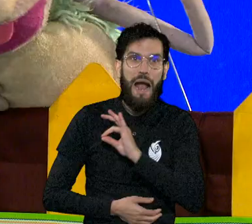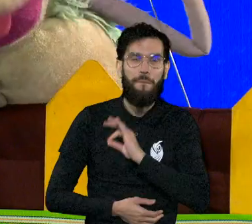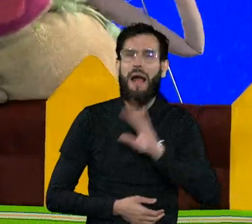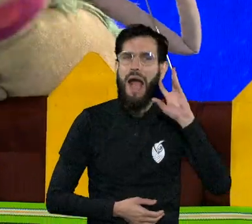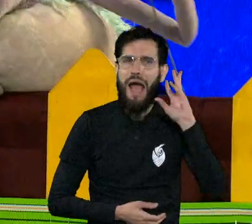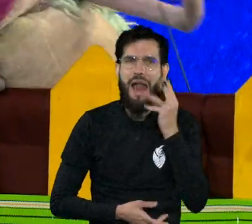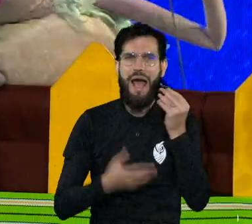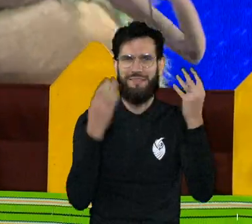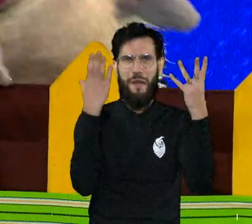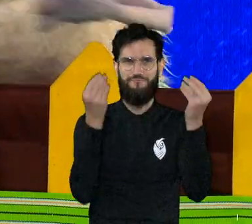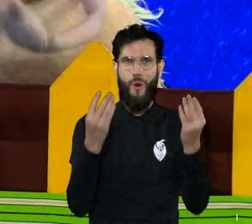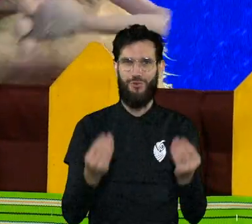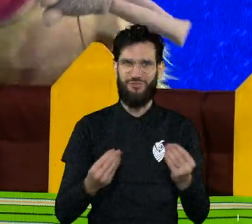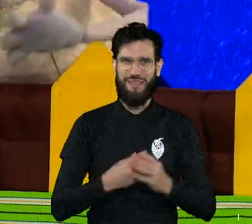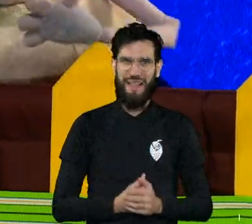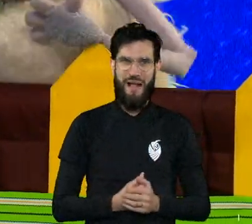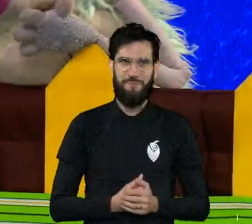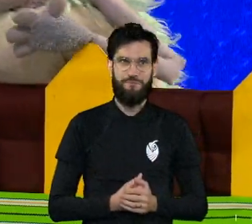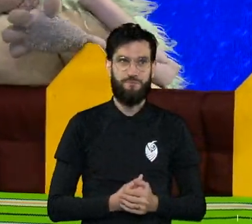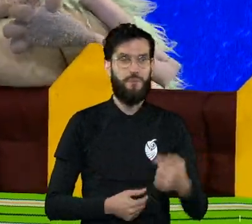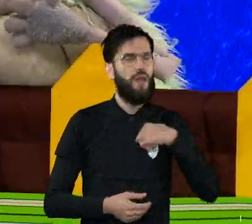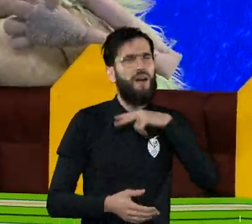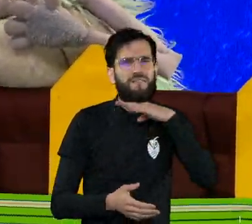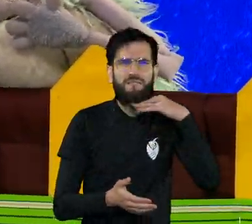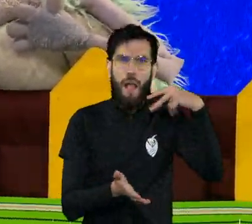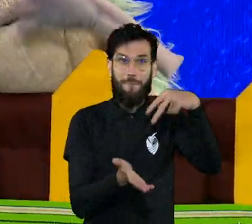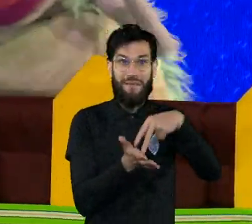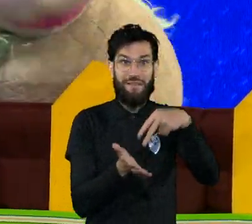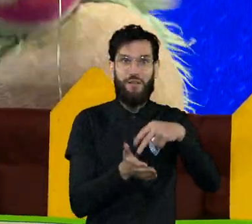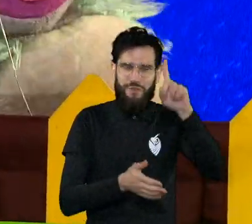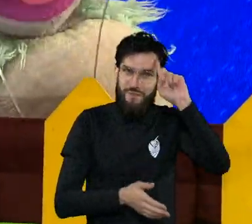ste počítali. Áno. Ja sa tak teším, že